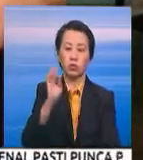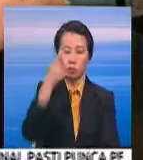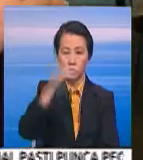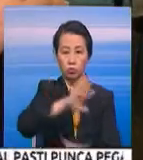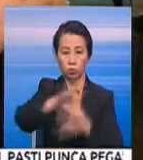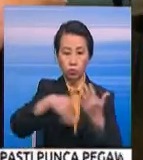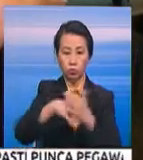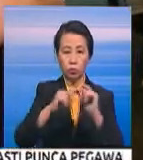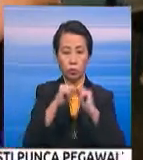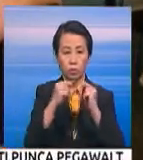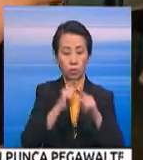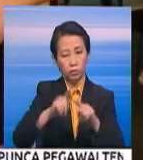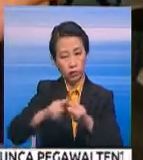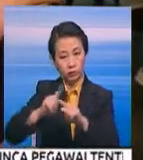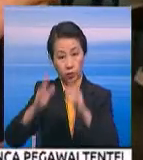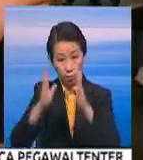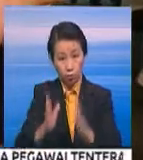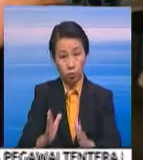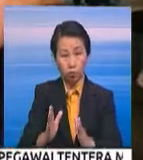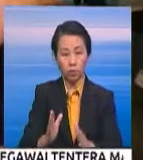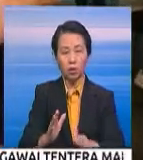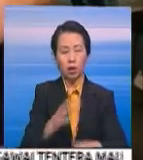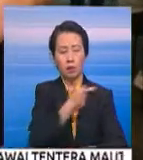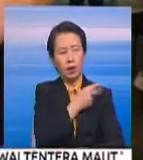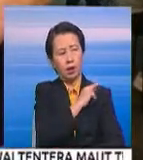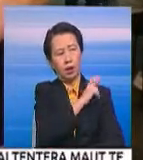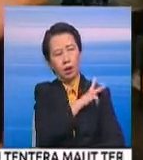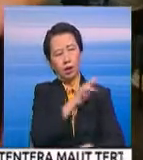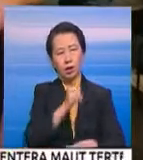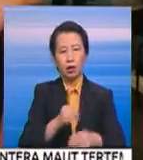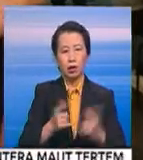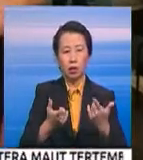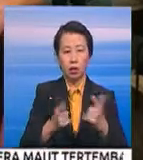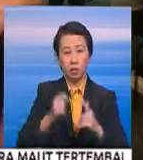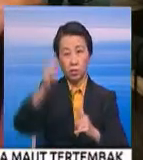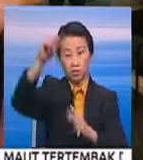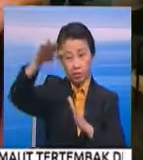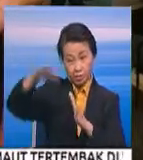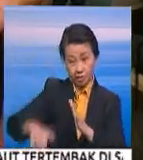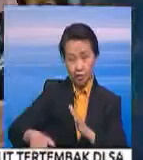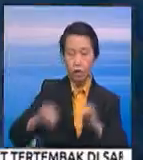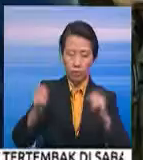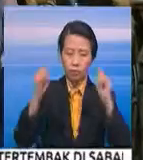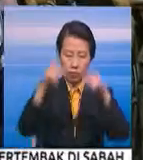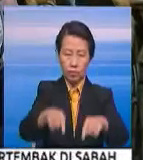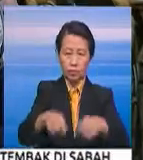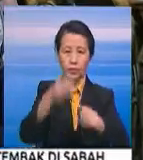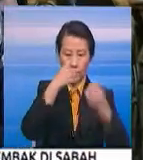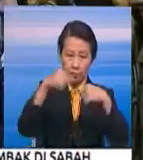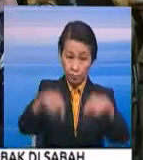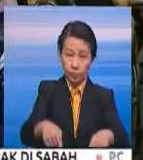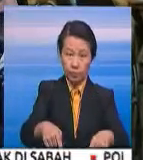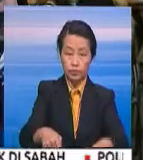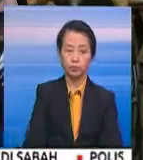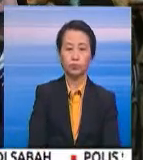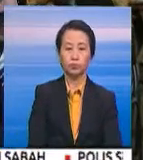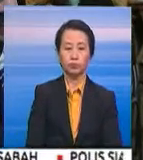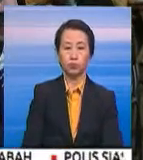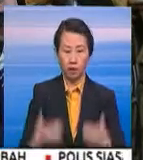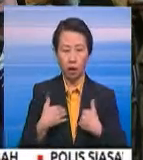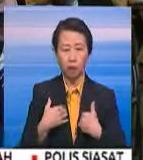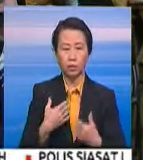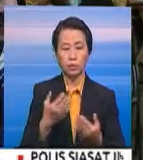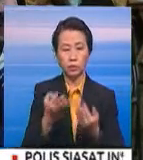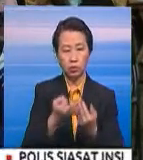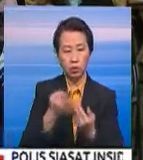semua golongan. Okey, tak kira pangkat, tak kira darjat, tempat ni memang santai. Tapak turut dilengkapi kemudahan